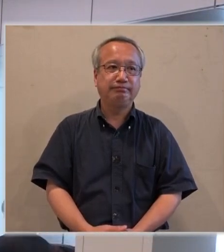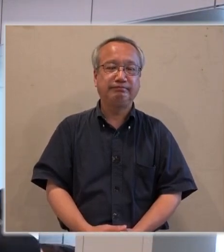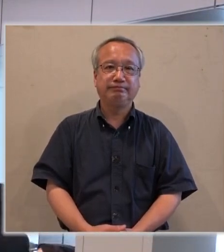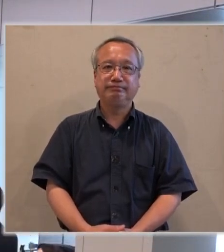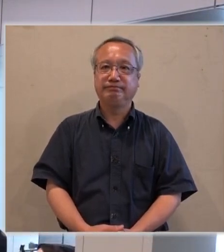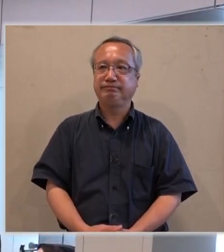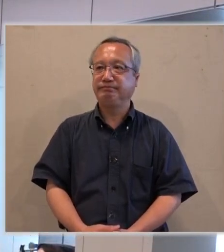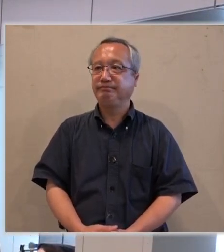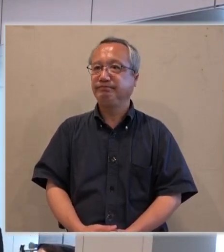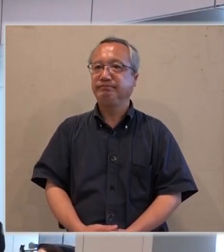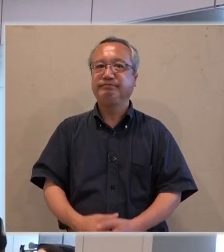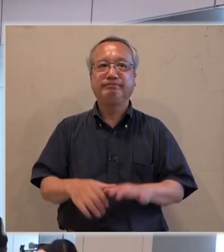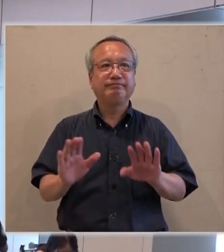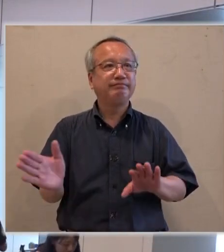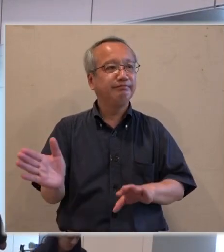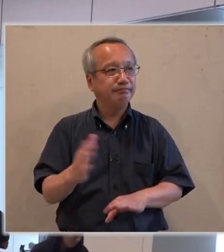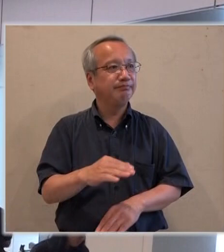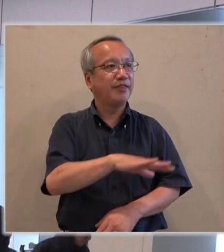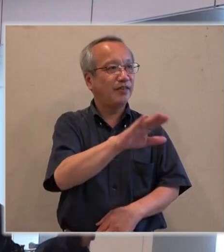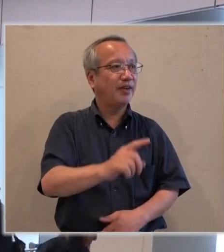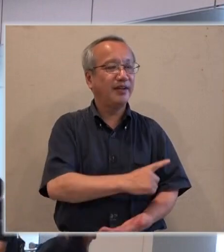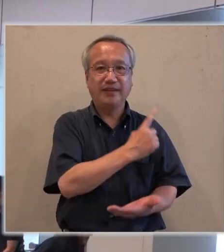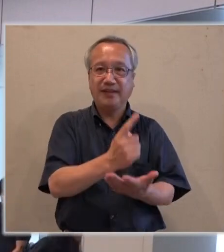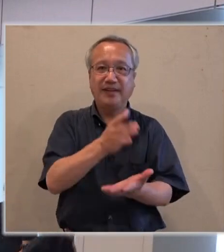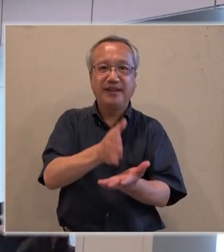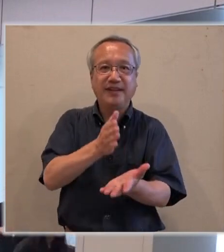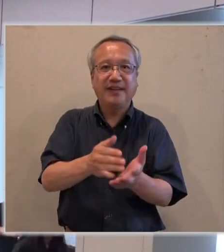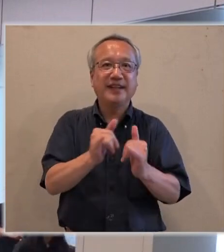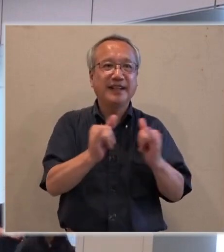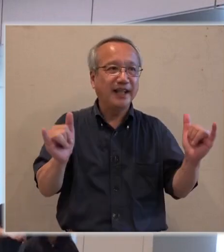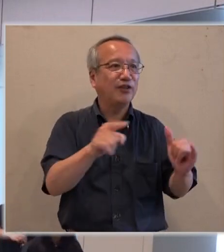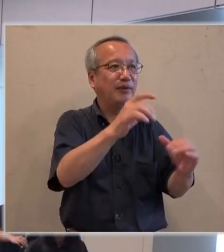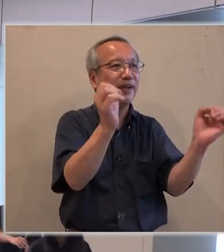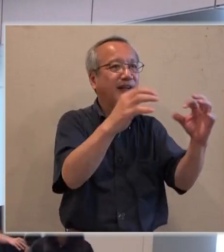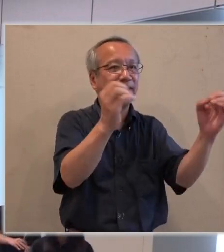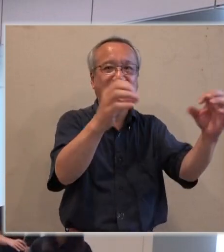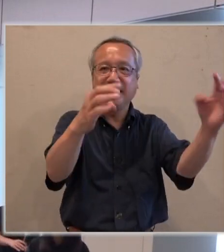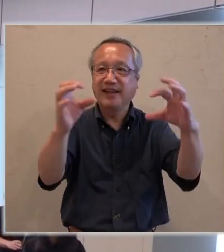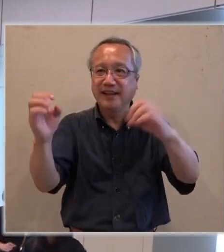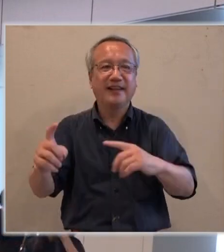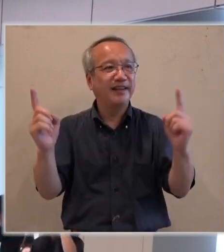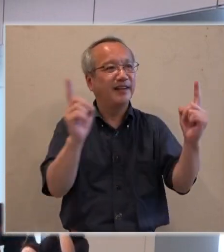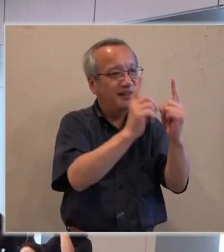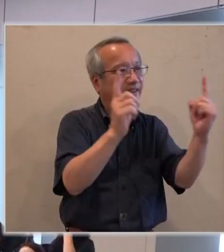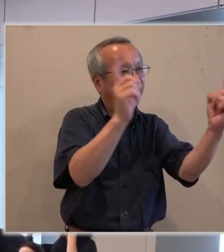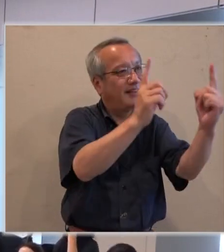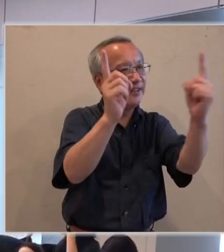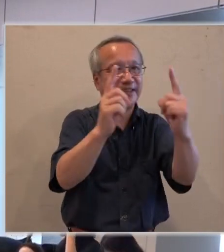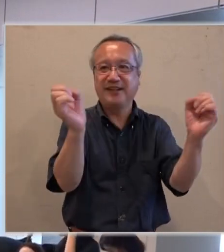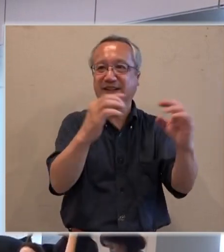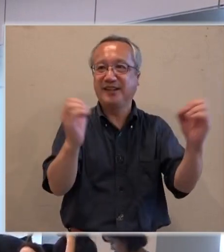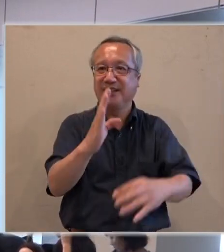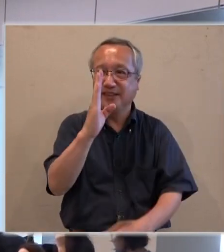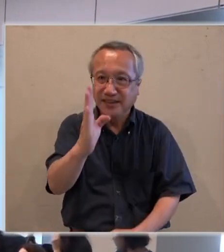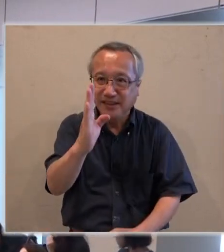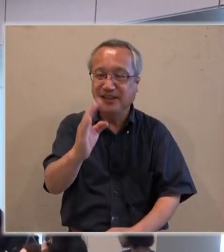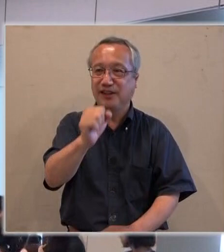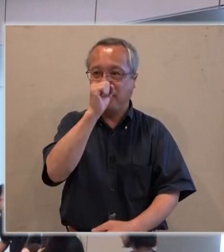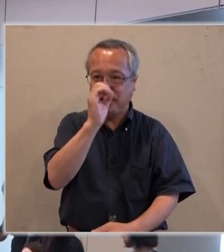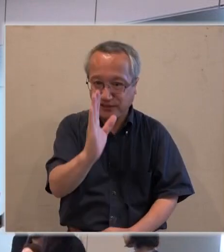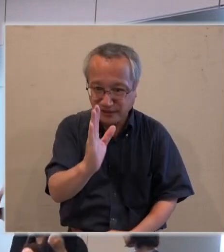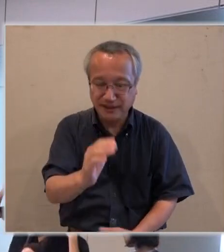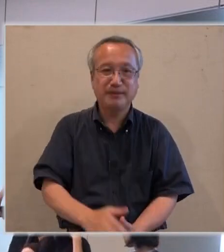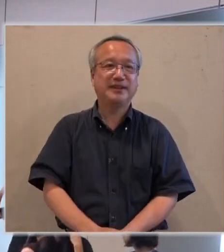ここからは、ぜひ登壇者の皆さんともぜひ、話をしていただきたいので気軽にお声掛けいただければというふうに思います。よろしくお願いいたします。